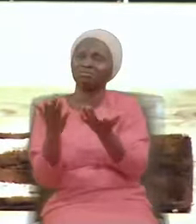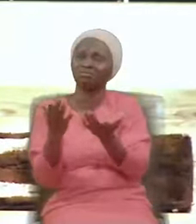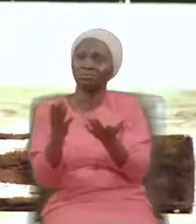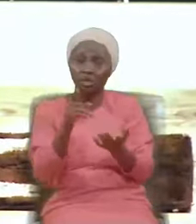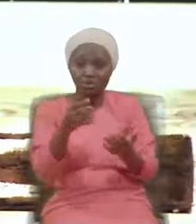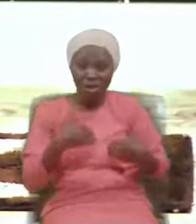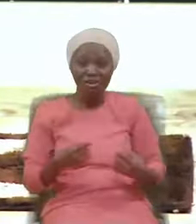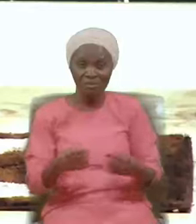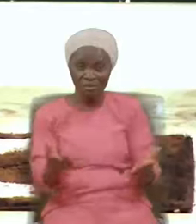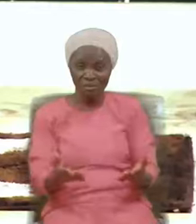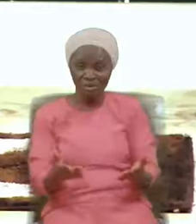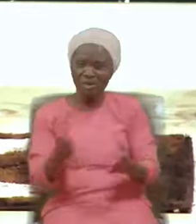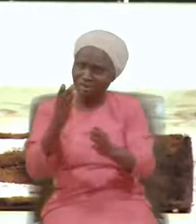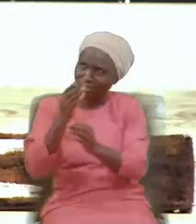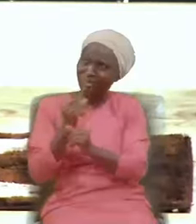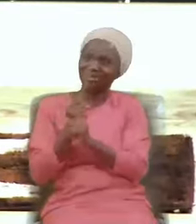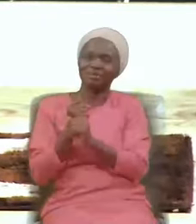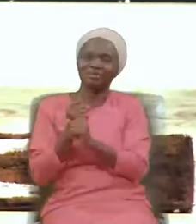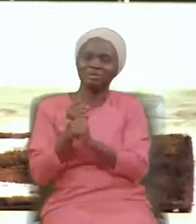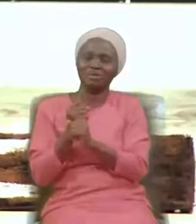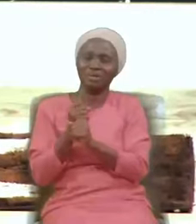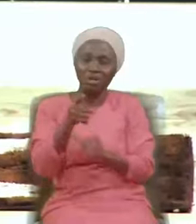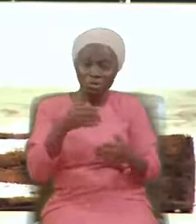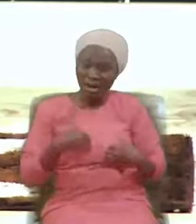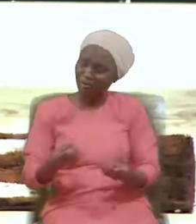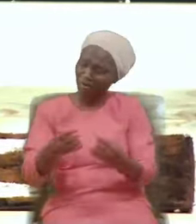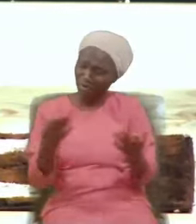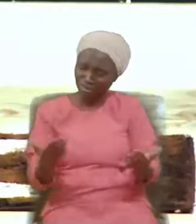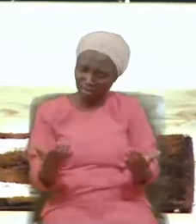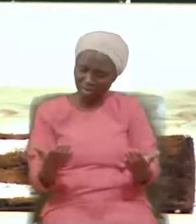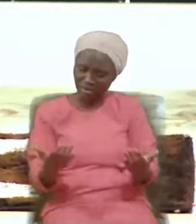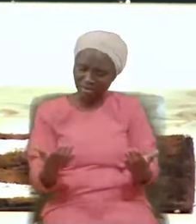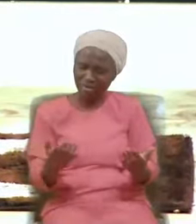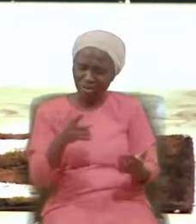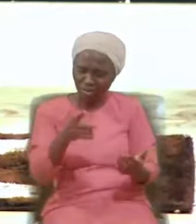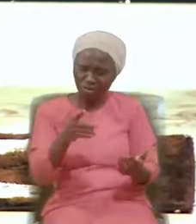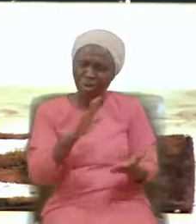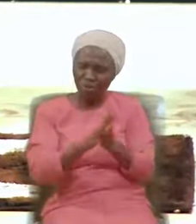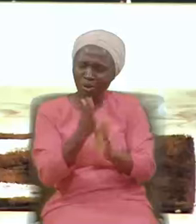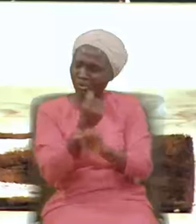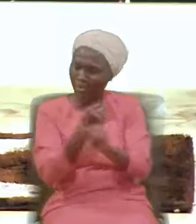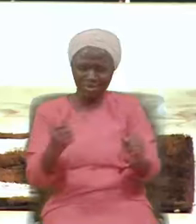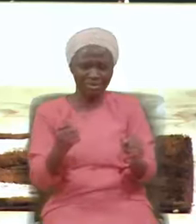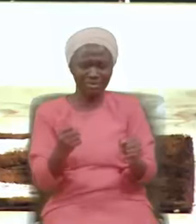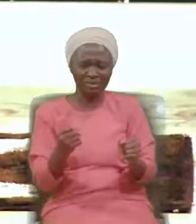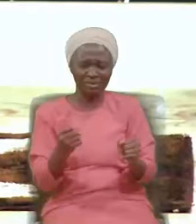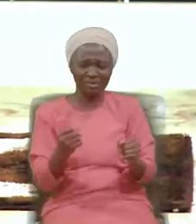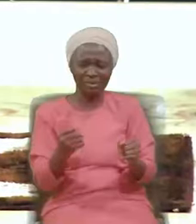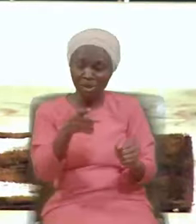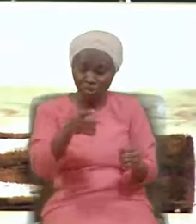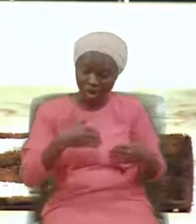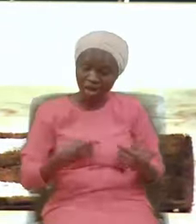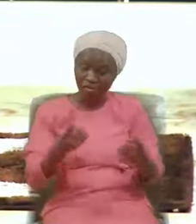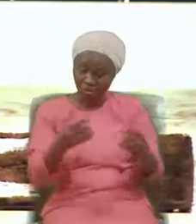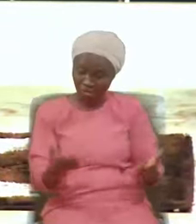Vous êtes venus, recevez. Vous êtes venus, soyez sauvés. Vous êtes